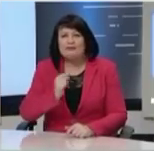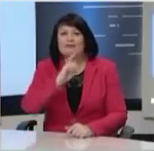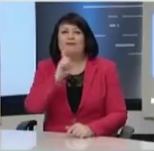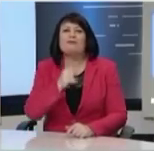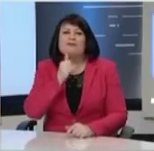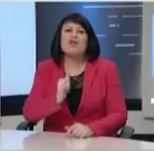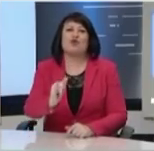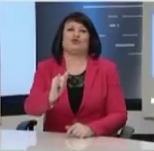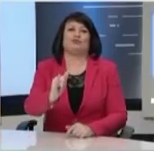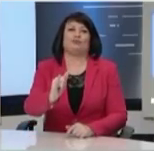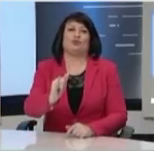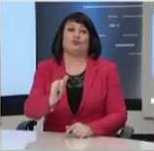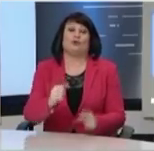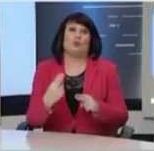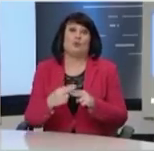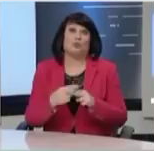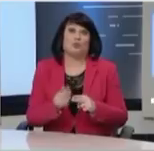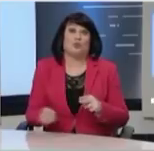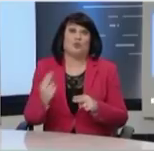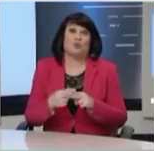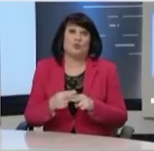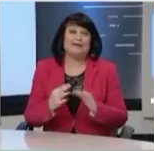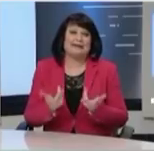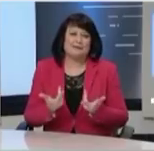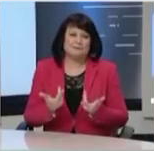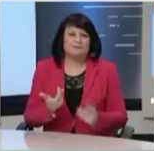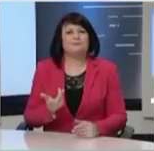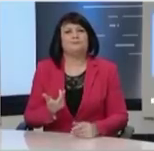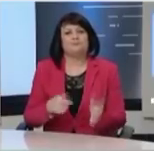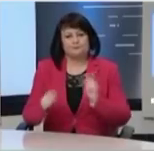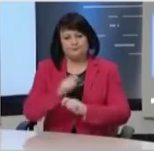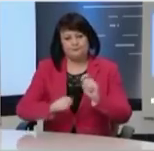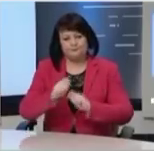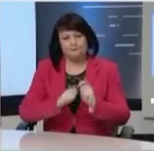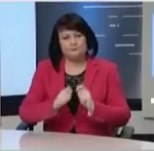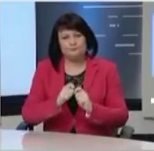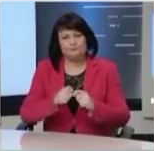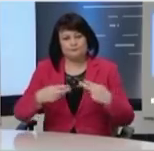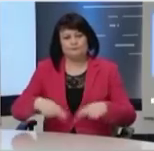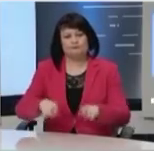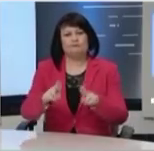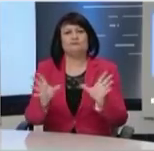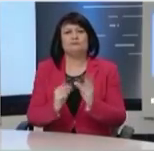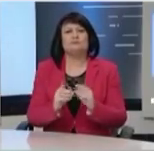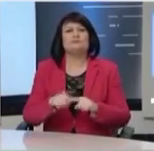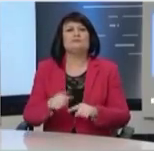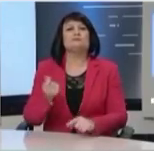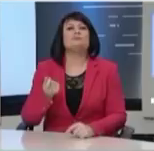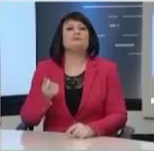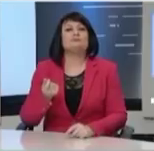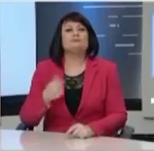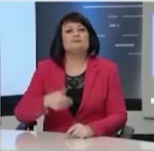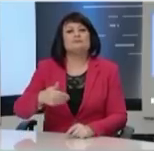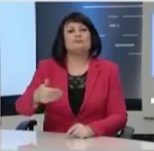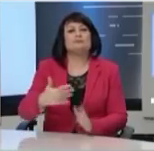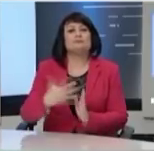βιωσιμότητας. Και το πλέον σημαντικό είναι ότι διαμορφώνει ένα καθαρό διάδρομο για την ελληνική οικονομία για την